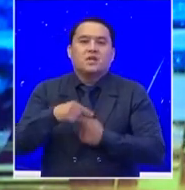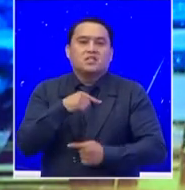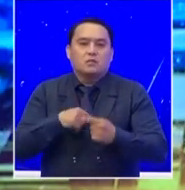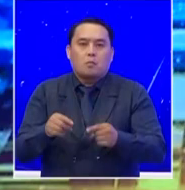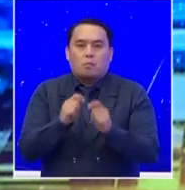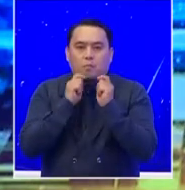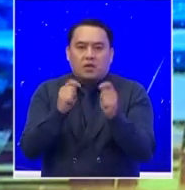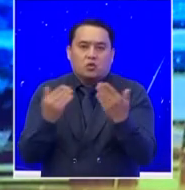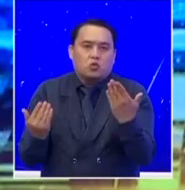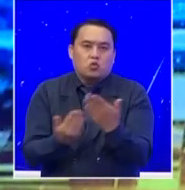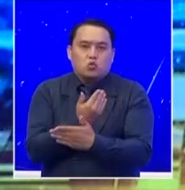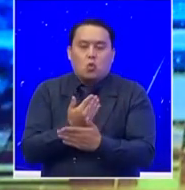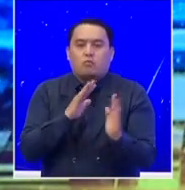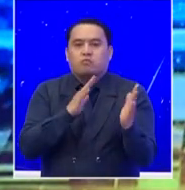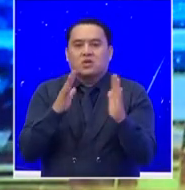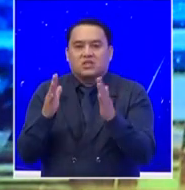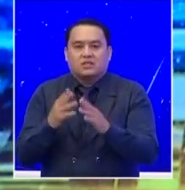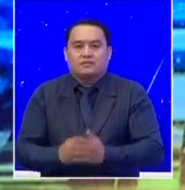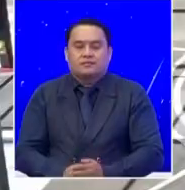жителям новый скейт-парк «Жагалау».